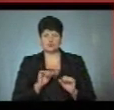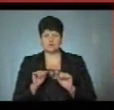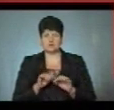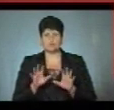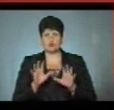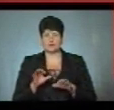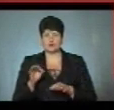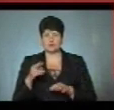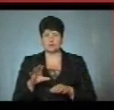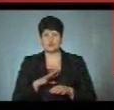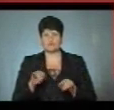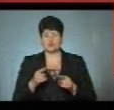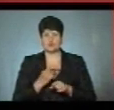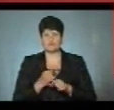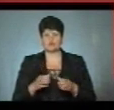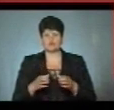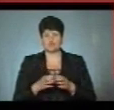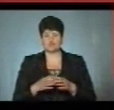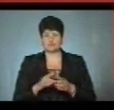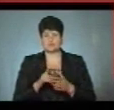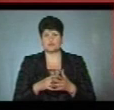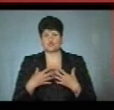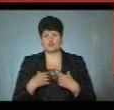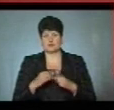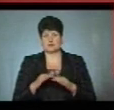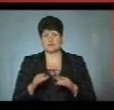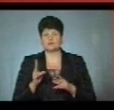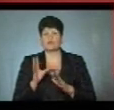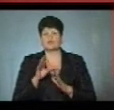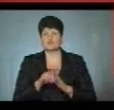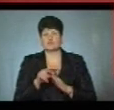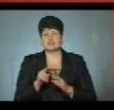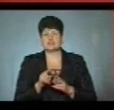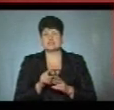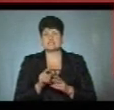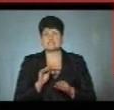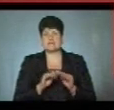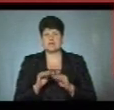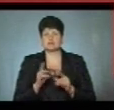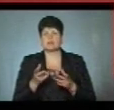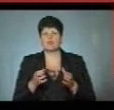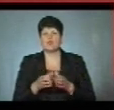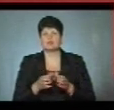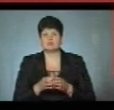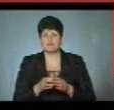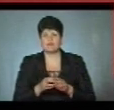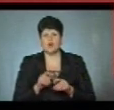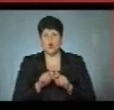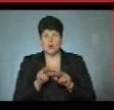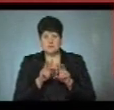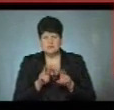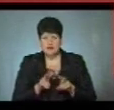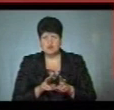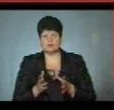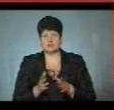ОДА було створено робочу групу з питань оздоровлення та відпочинку дітей. Хто війшов до її складу і яким колективом ви обстежували? Чи